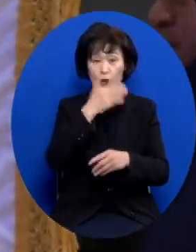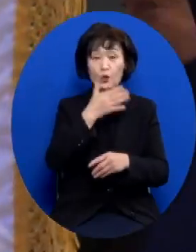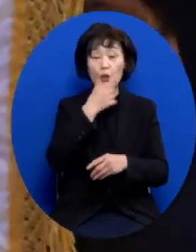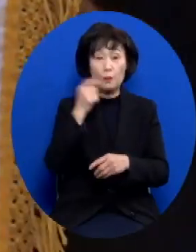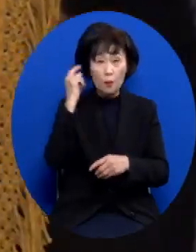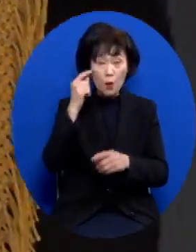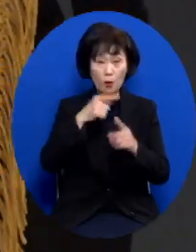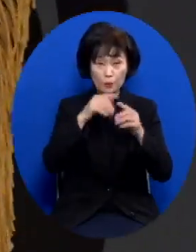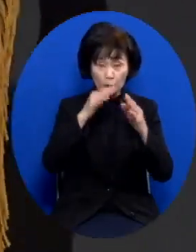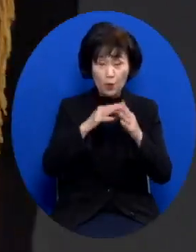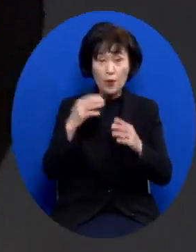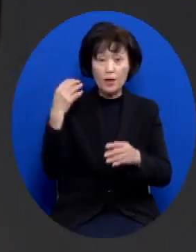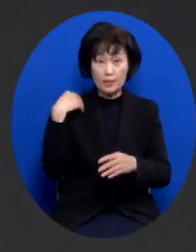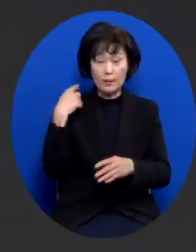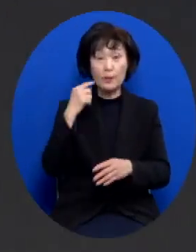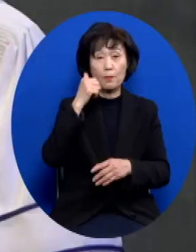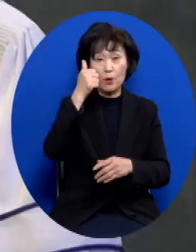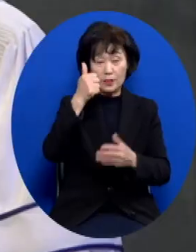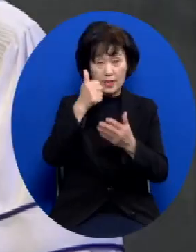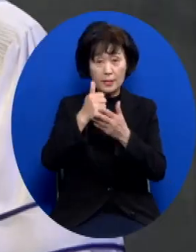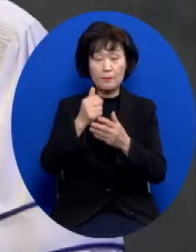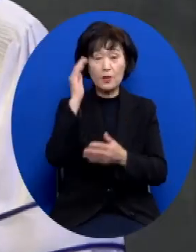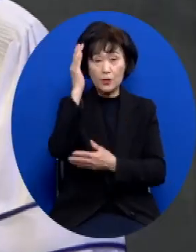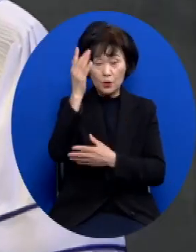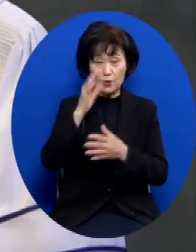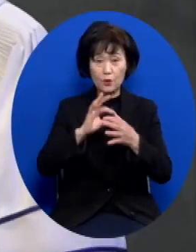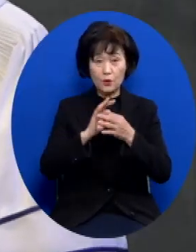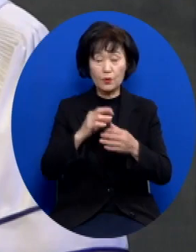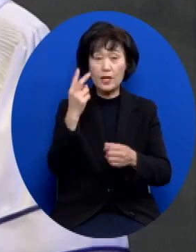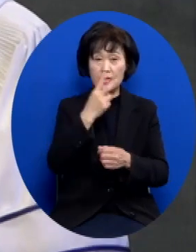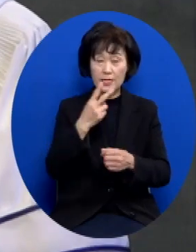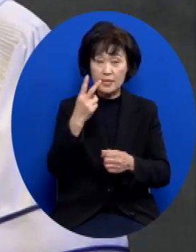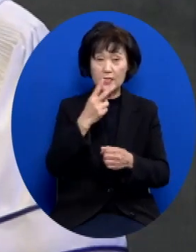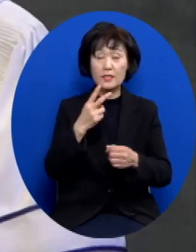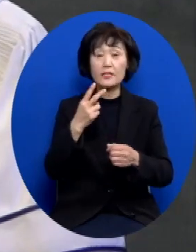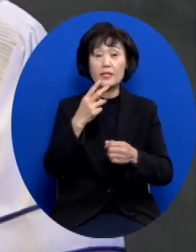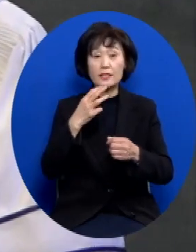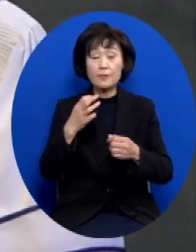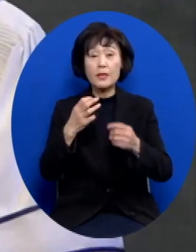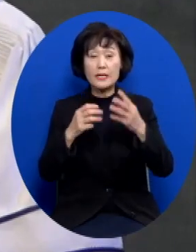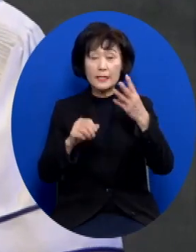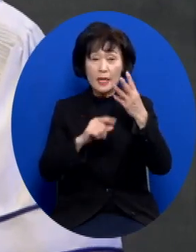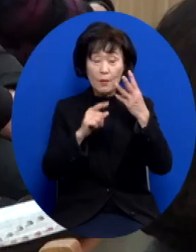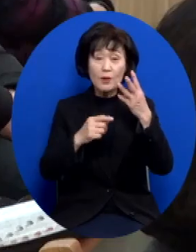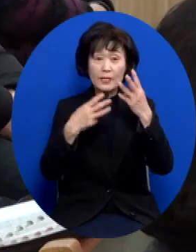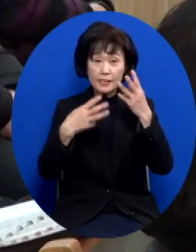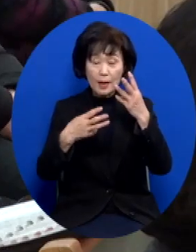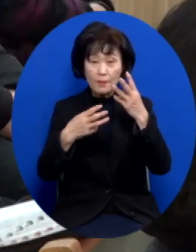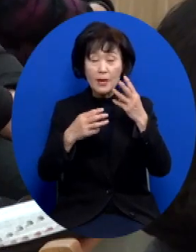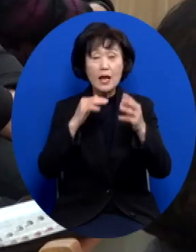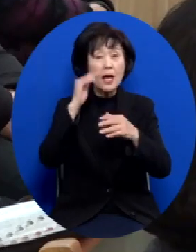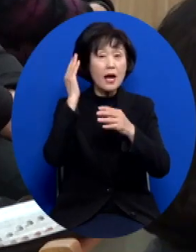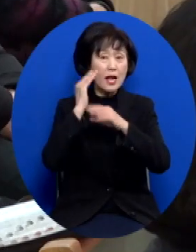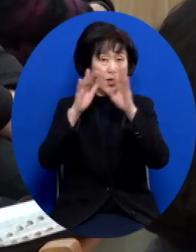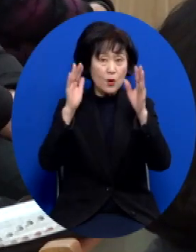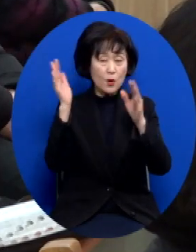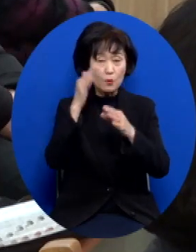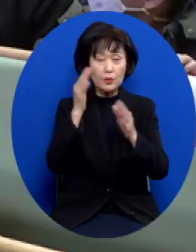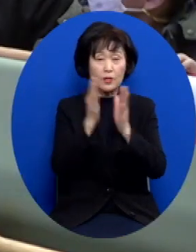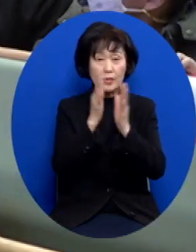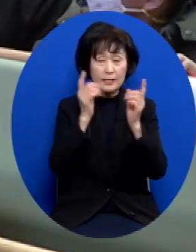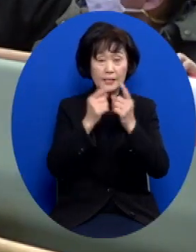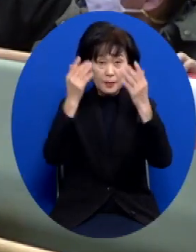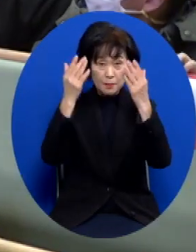청주중앙순복음교회 당회장 김상용 목사는 설교를 통해 2000년 3월 3일 하늘로부터 직접적으로 받은 말씀을 두려운